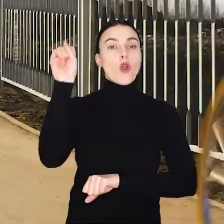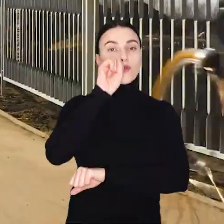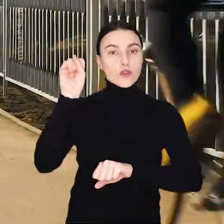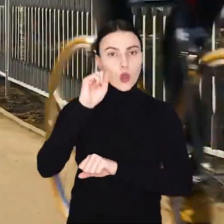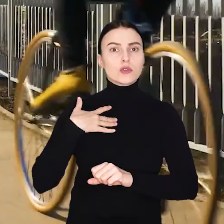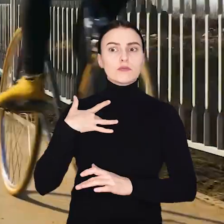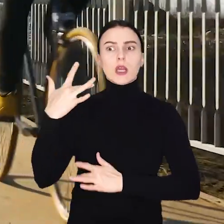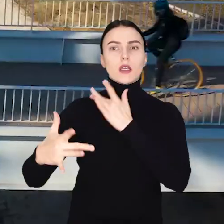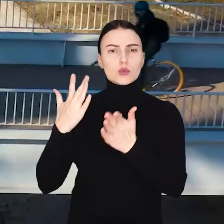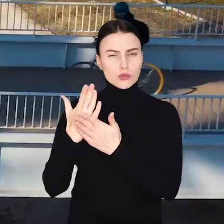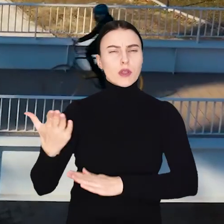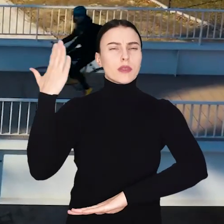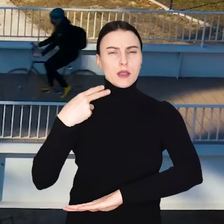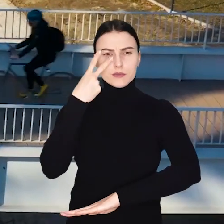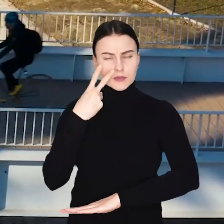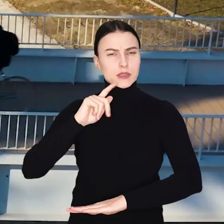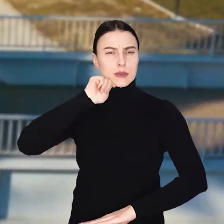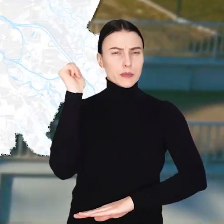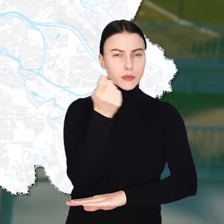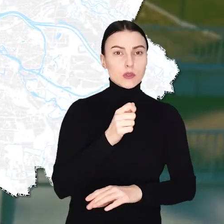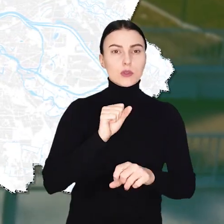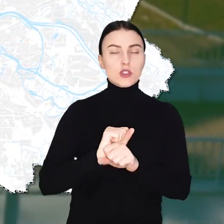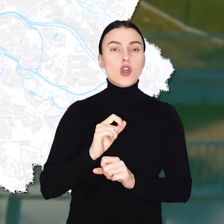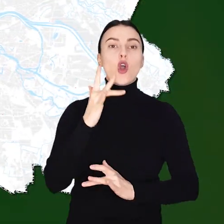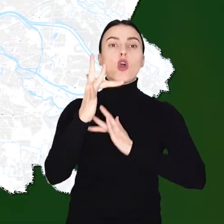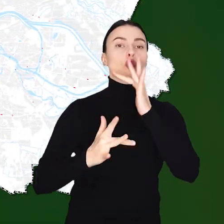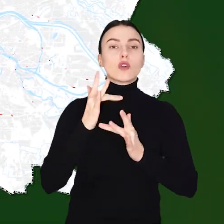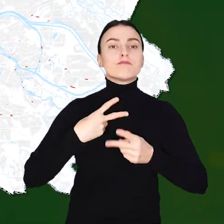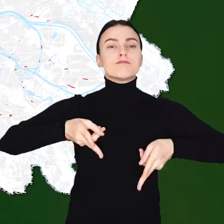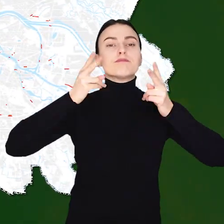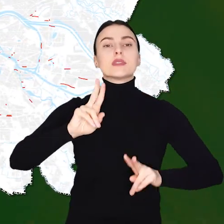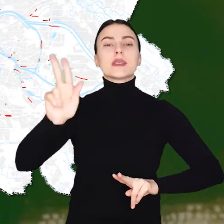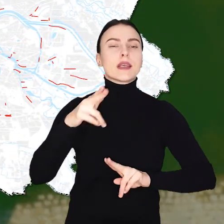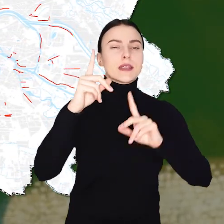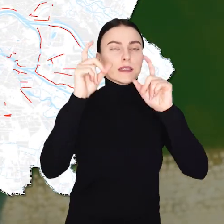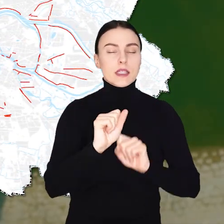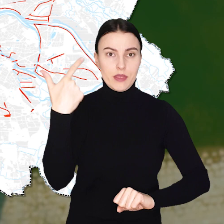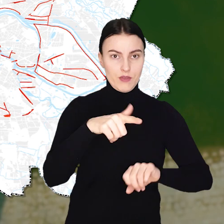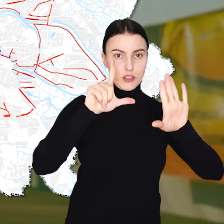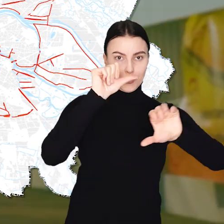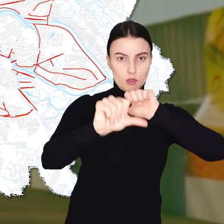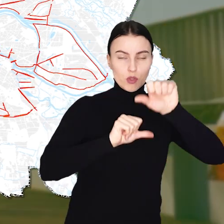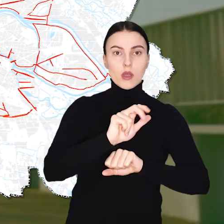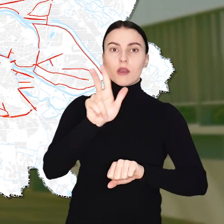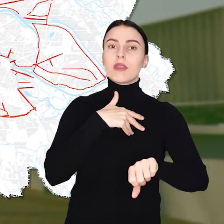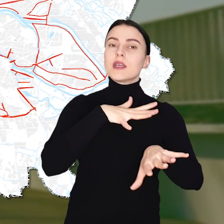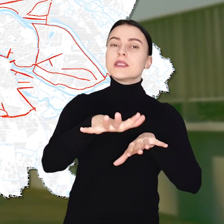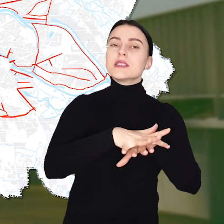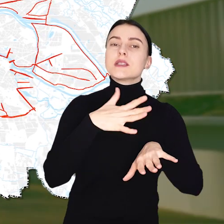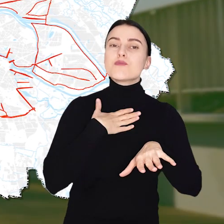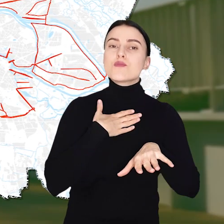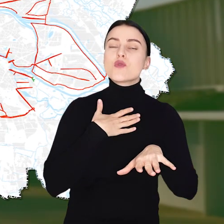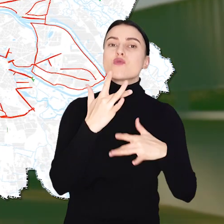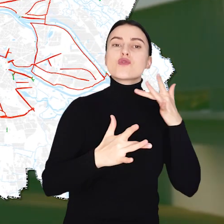Po Wrocławiu rowery jeżdżą od dawna, ale rowerowy Wrocław z prawdziwego zdarzenia budowany jest od 2007 roku, gdy system